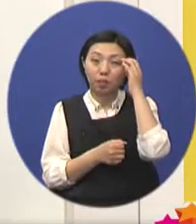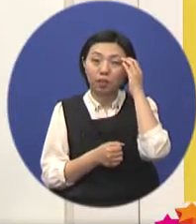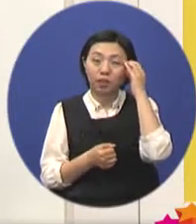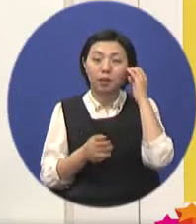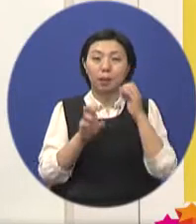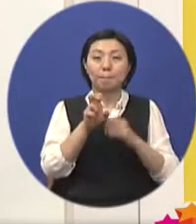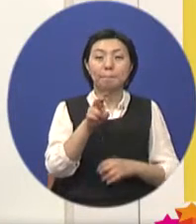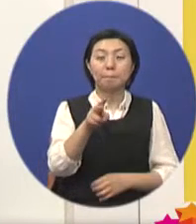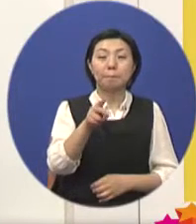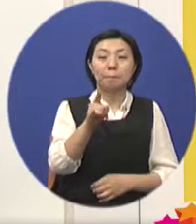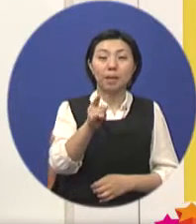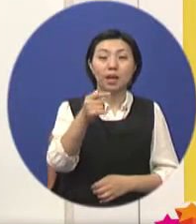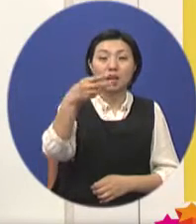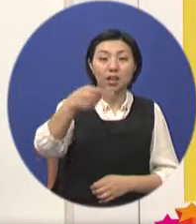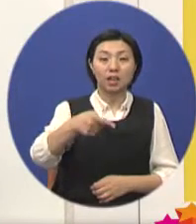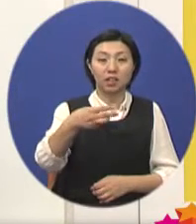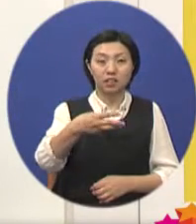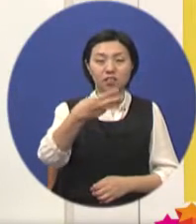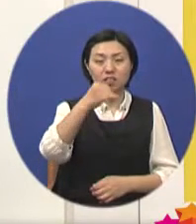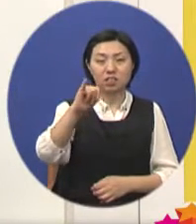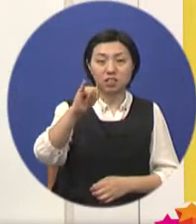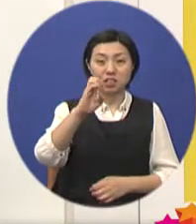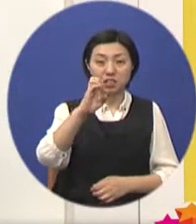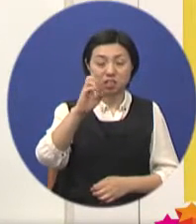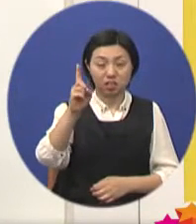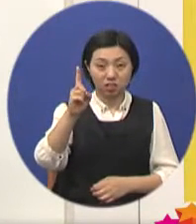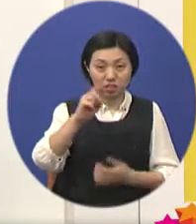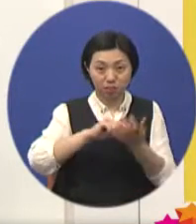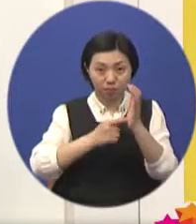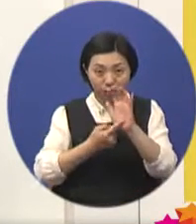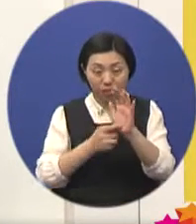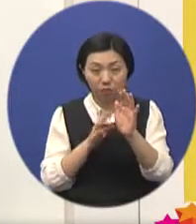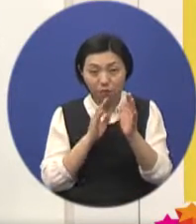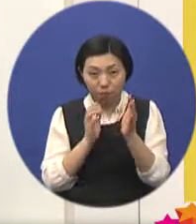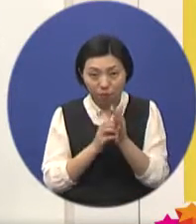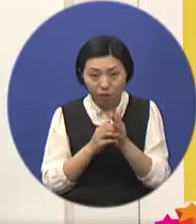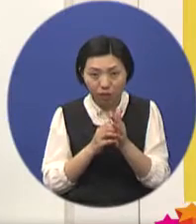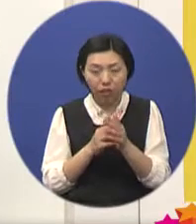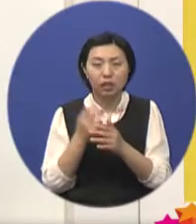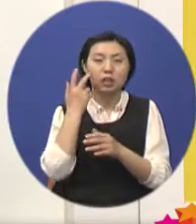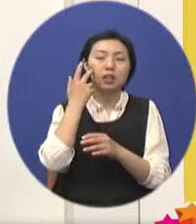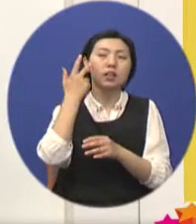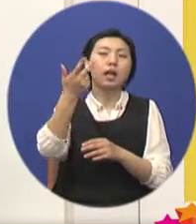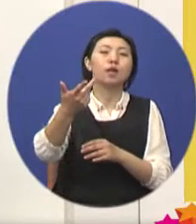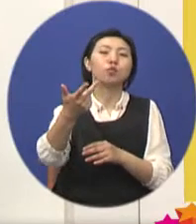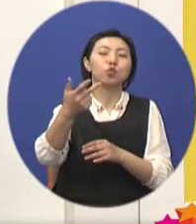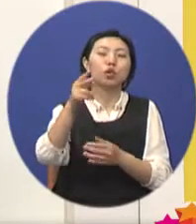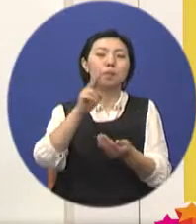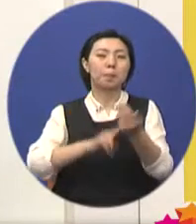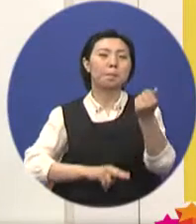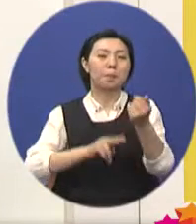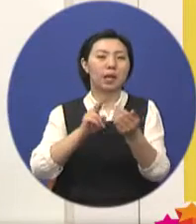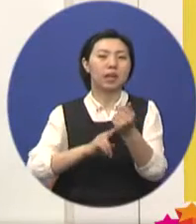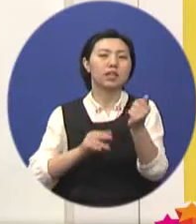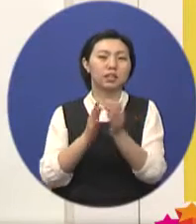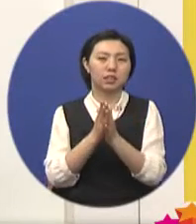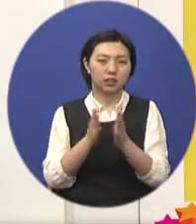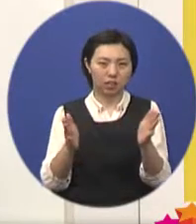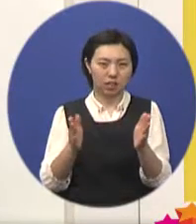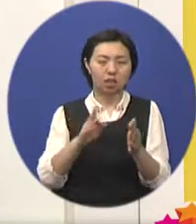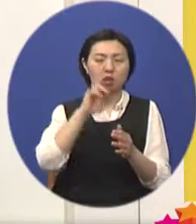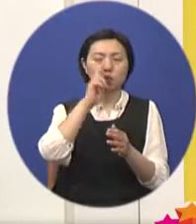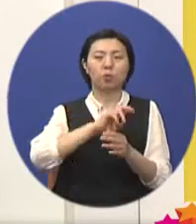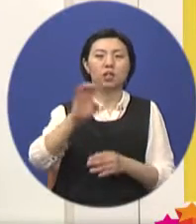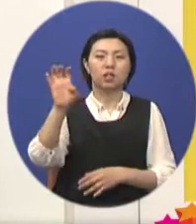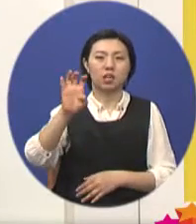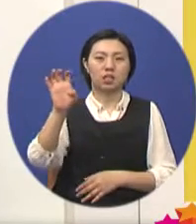메들리 판 내셨어요? 네, 이제 다음 주면은 이제 시판 돼서 판매가 들어갈 거예요. 40곡이 들어가